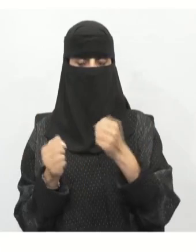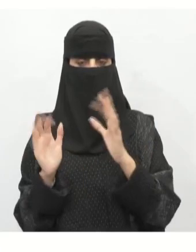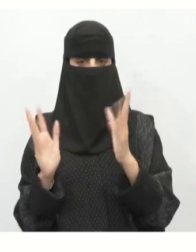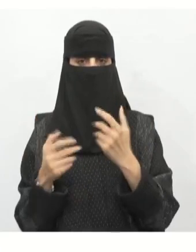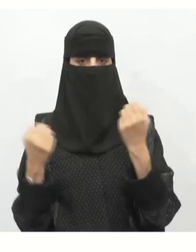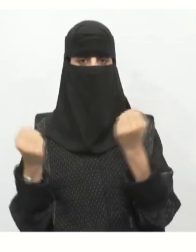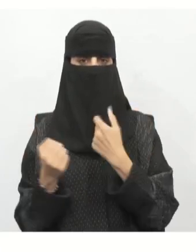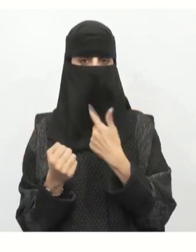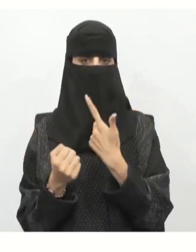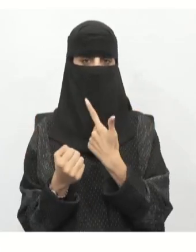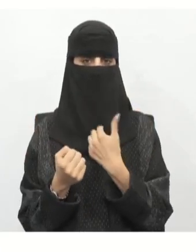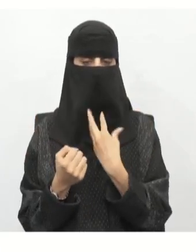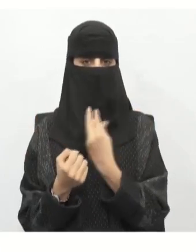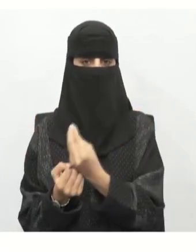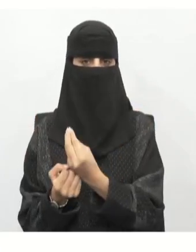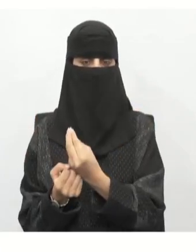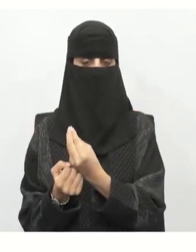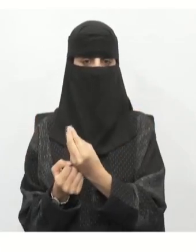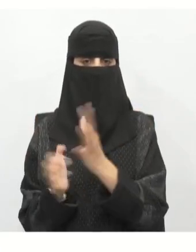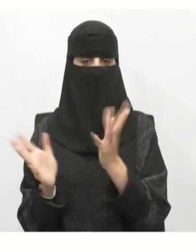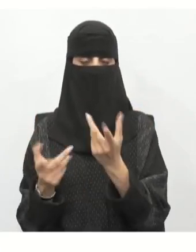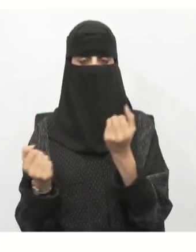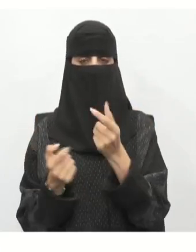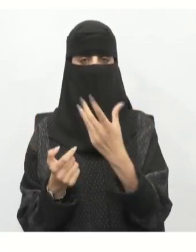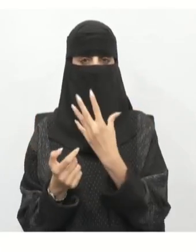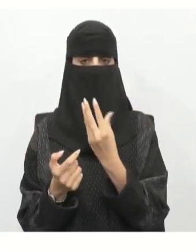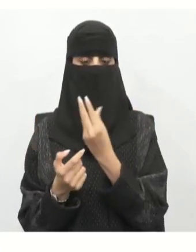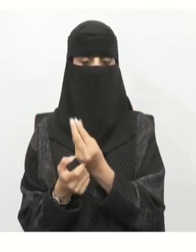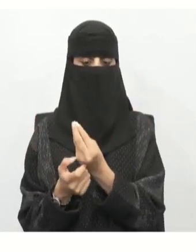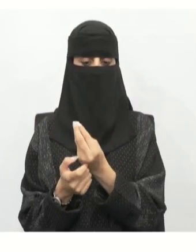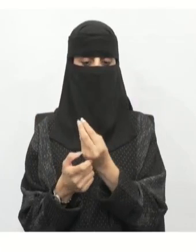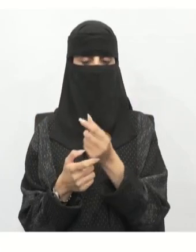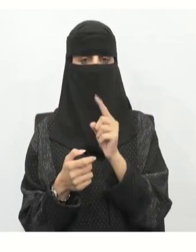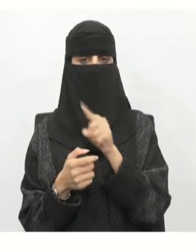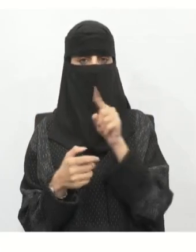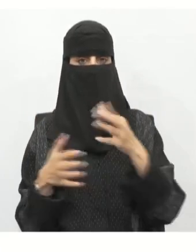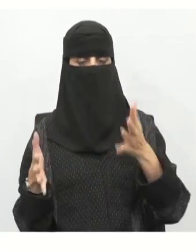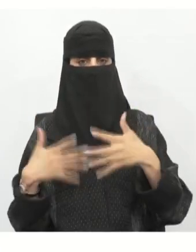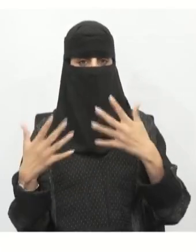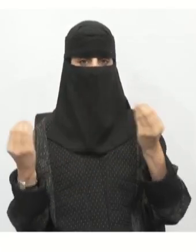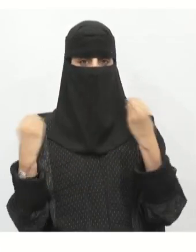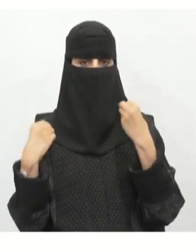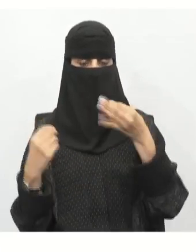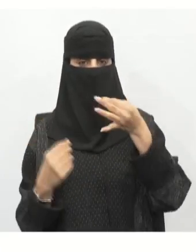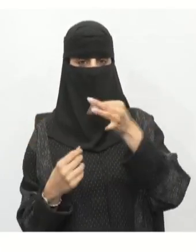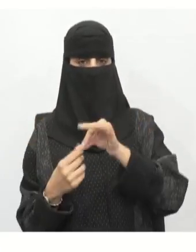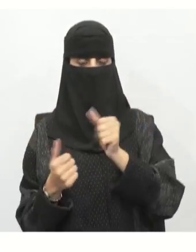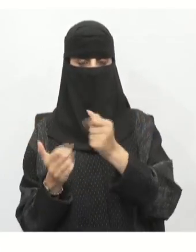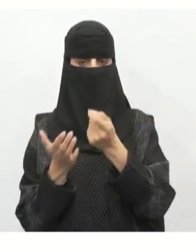والالعاب البدنيه المفيده امارس الهوايات بارك الله فيكم